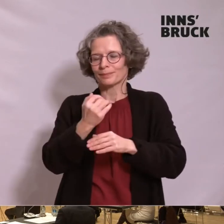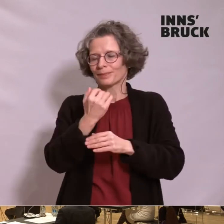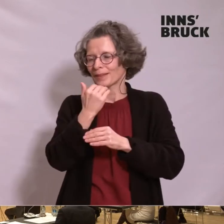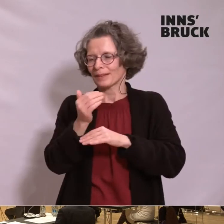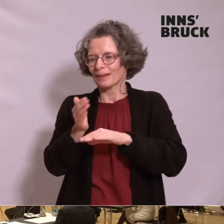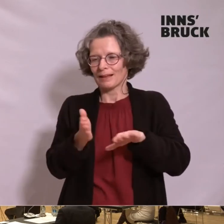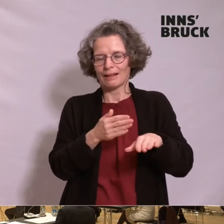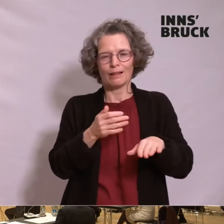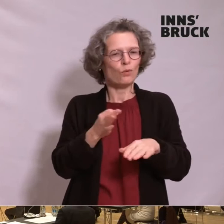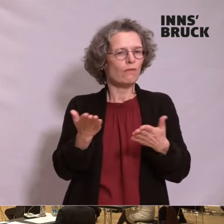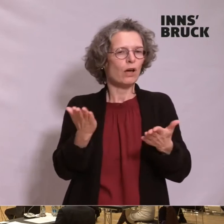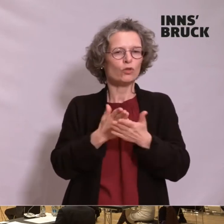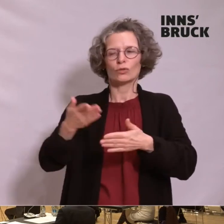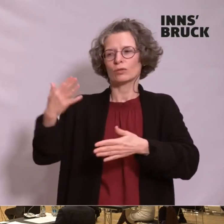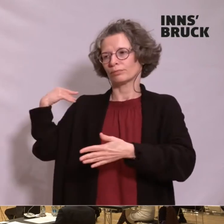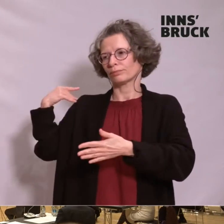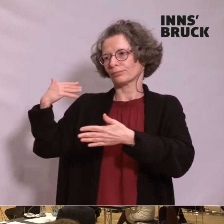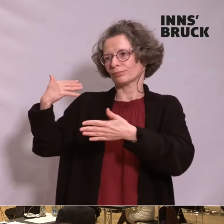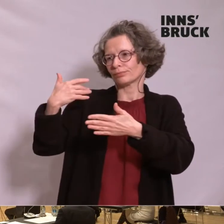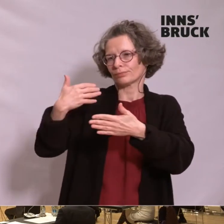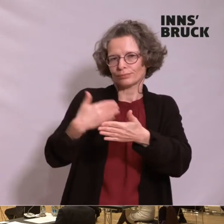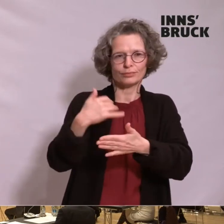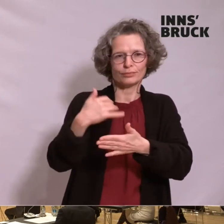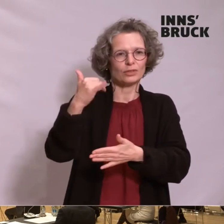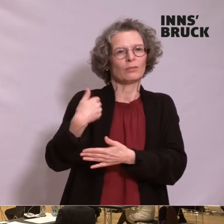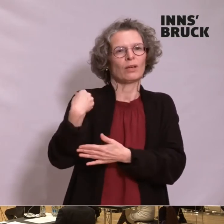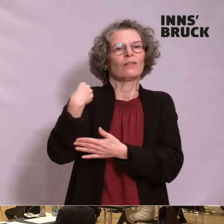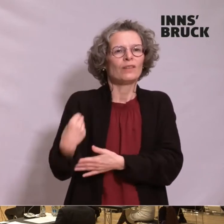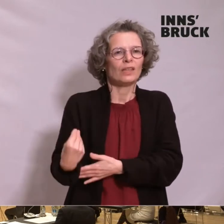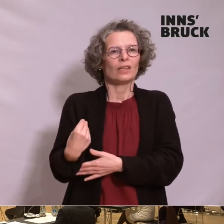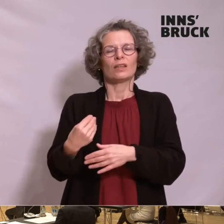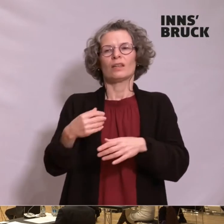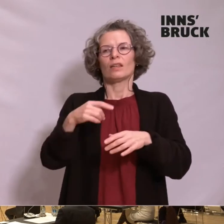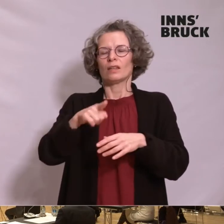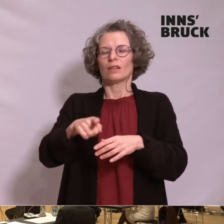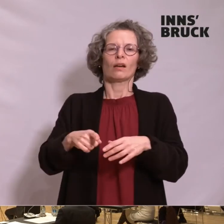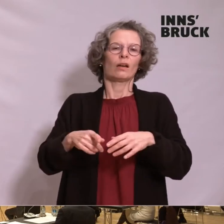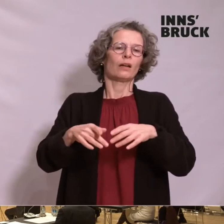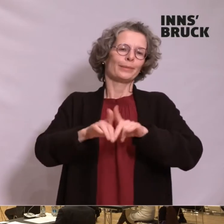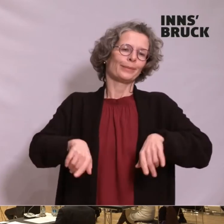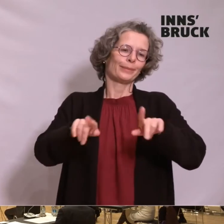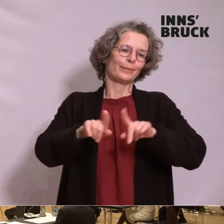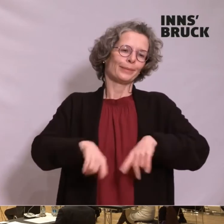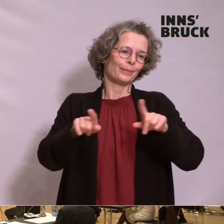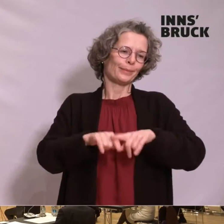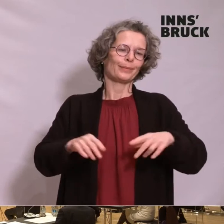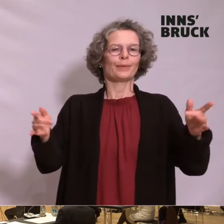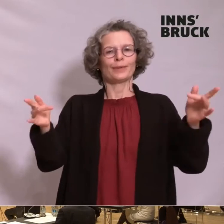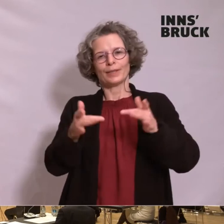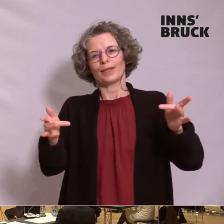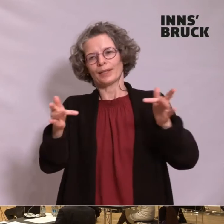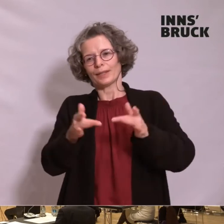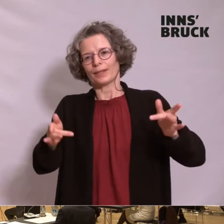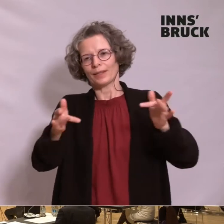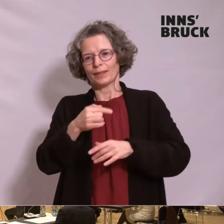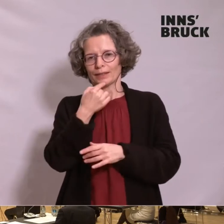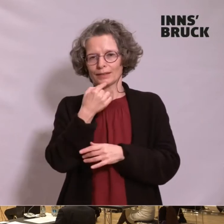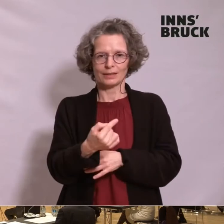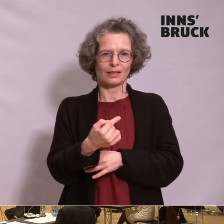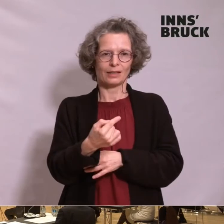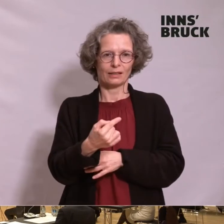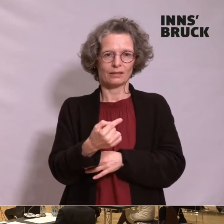Jahre durchaus mit System hartnäckig und konsequent gegenteiliges und auch